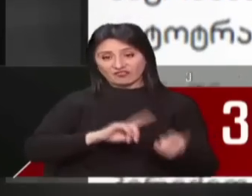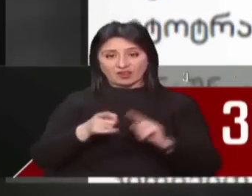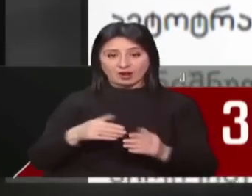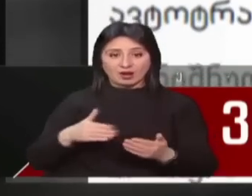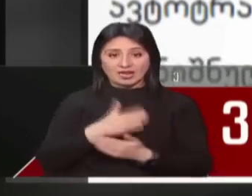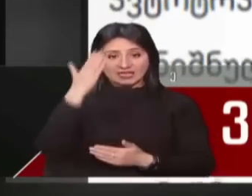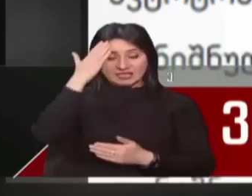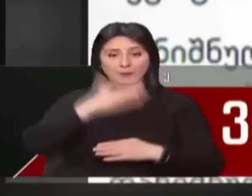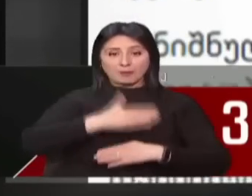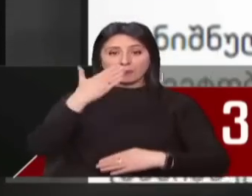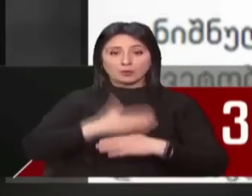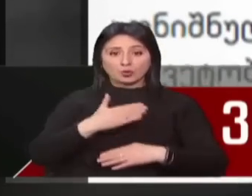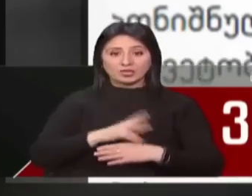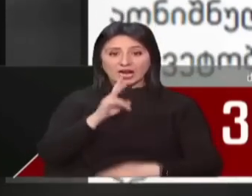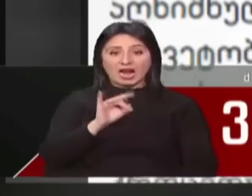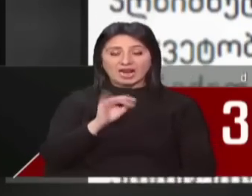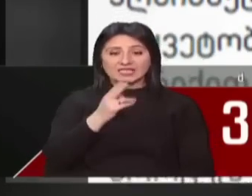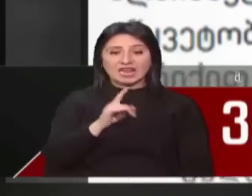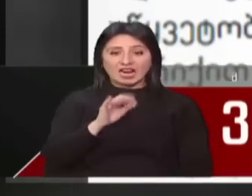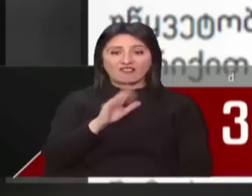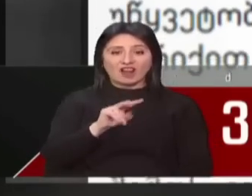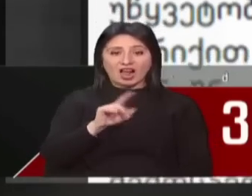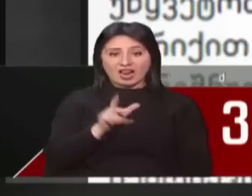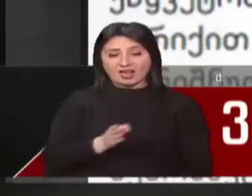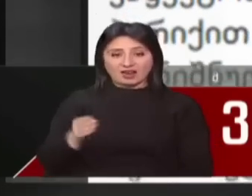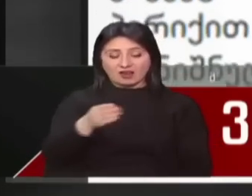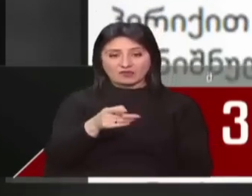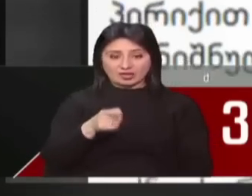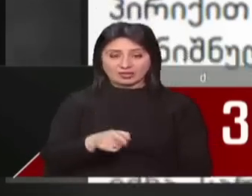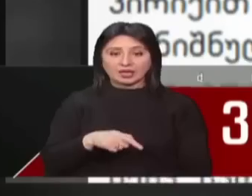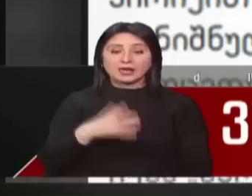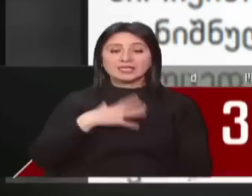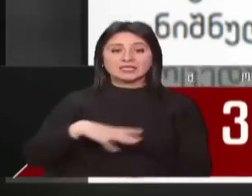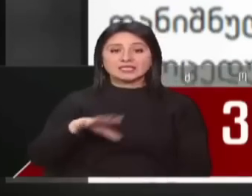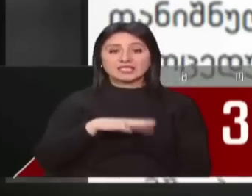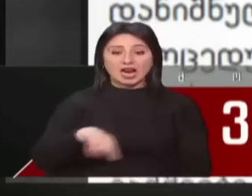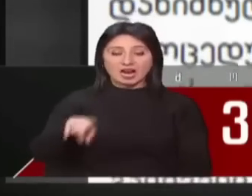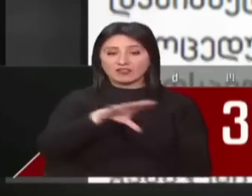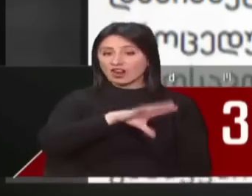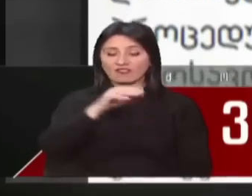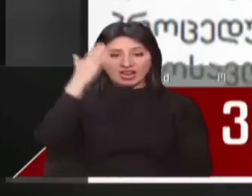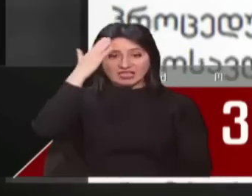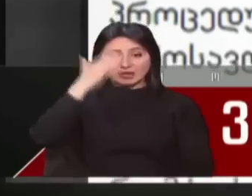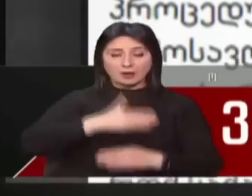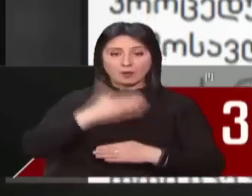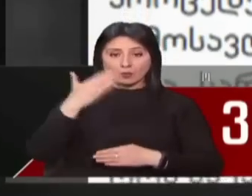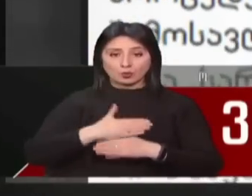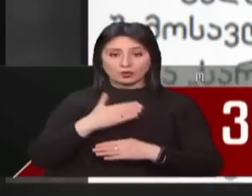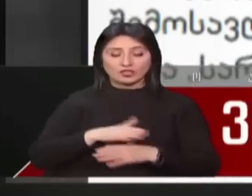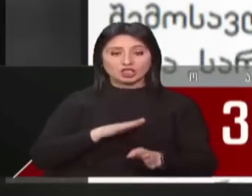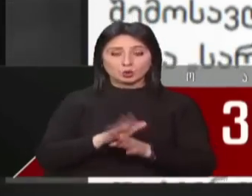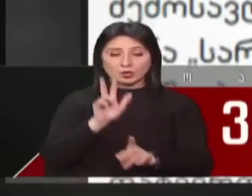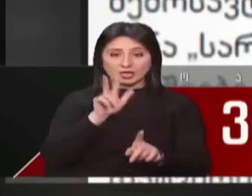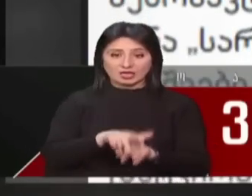მარშრუტი საბაჟო გამშვები პუნქტების კარწახისა და ვალეს გავლით. აქვე აღნიშნავთ, რომ საქართველოს მასშტაბით ყველა საბაჟო გამშვები პუნქტი